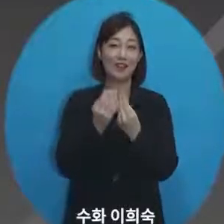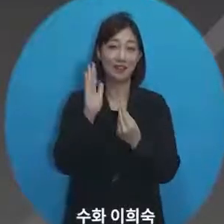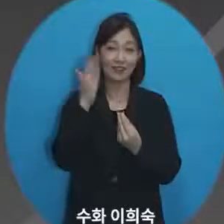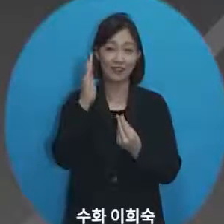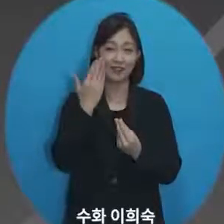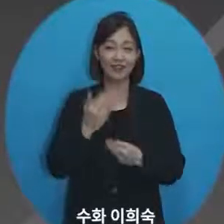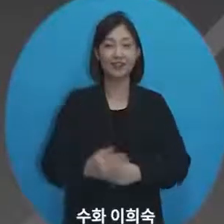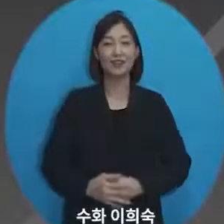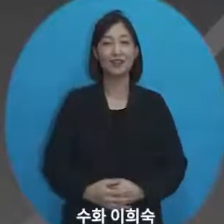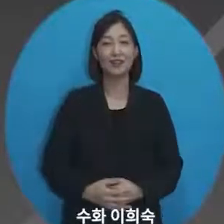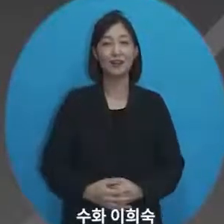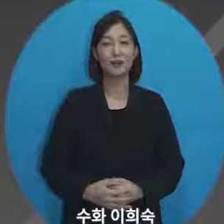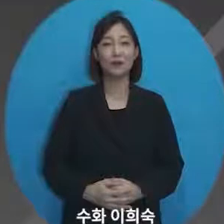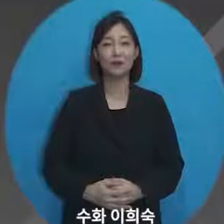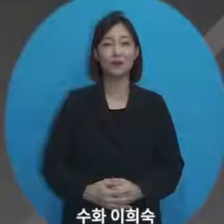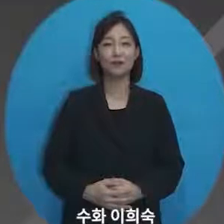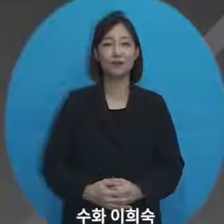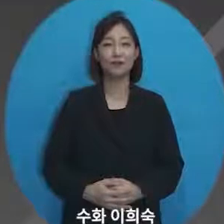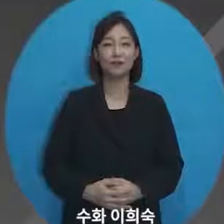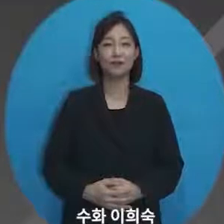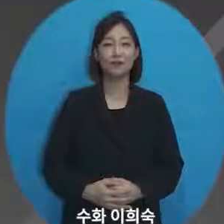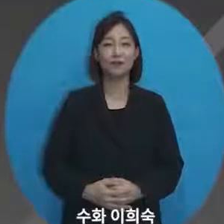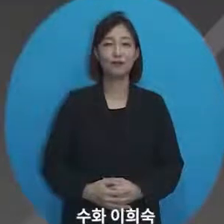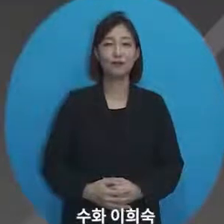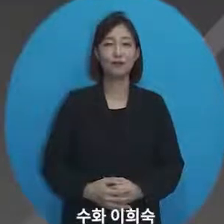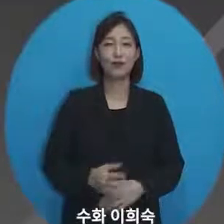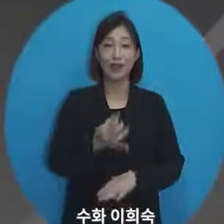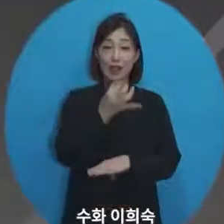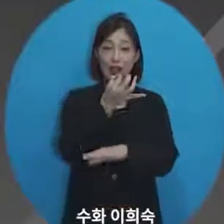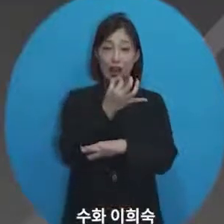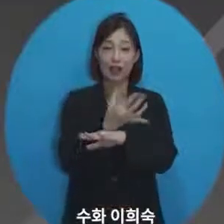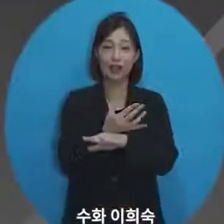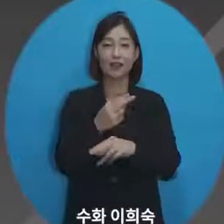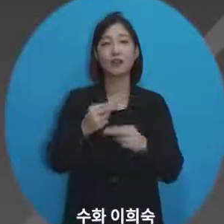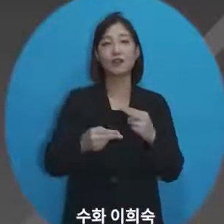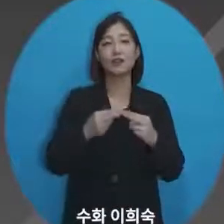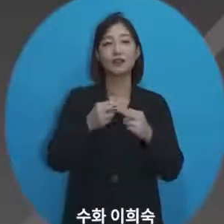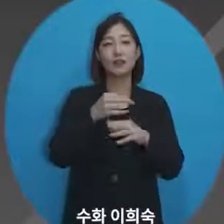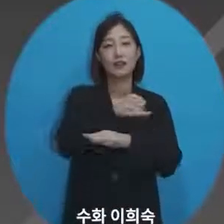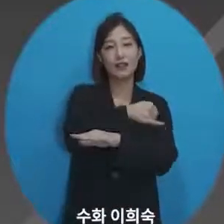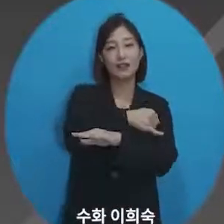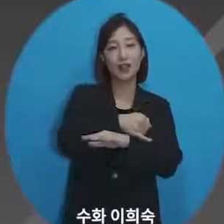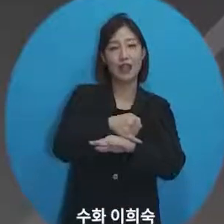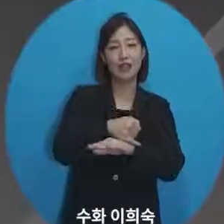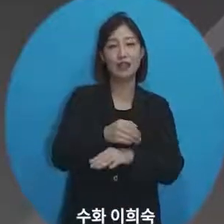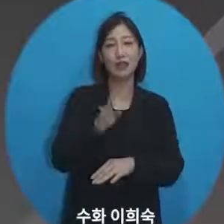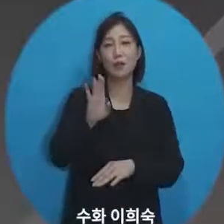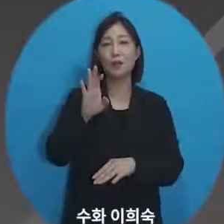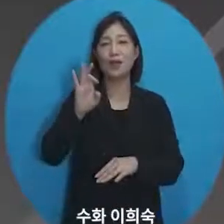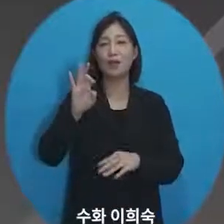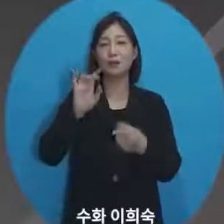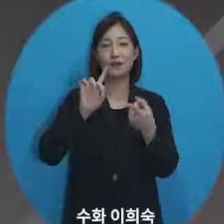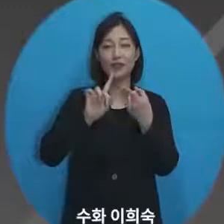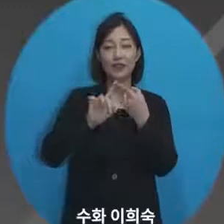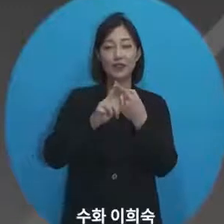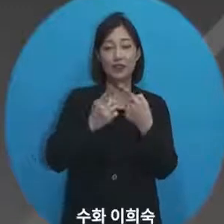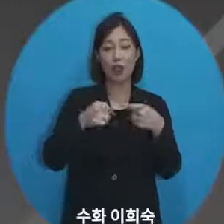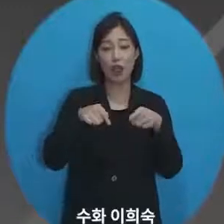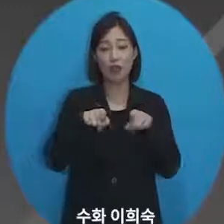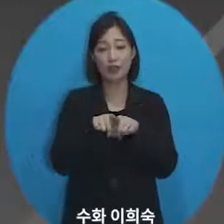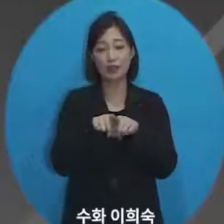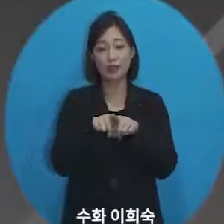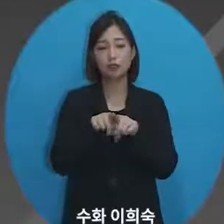디자인을 우리가 적용할 수가 있게 됩니다. 간단히 유니버설 디자인과